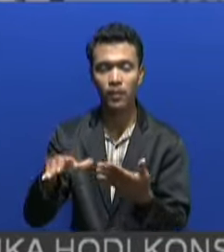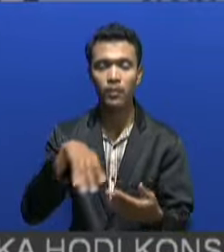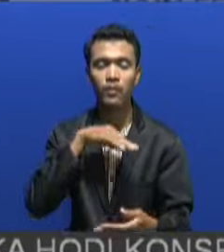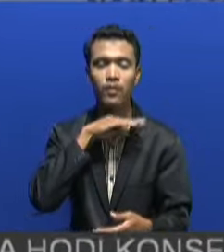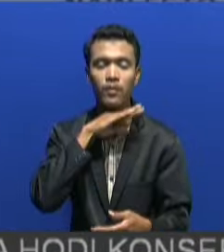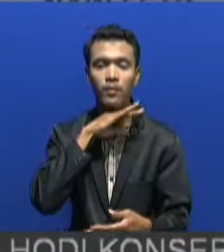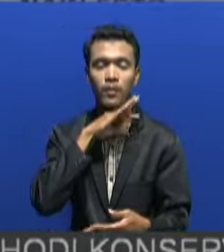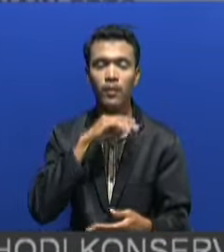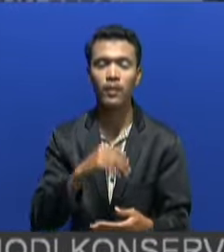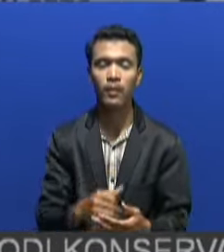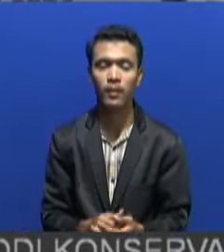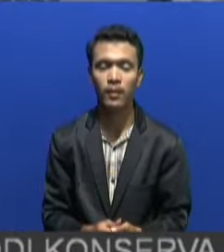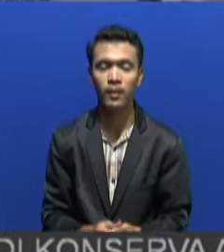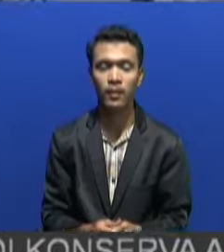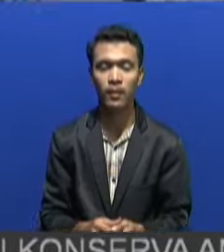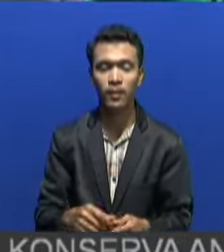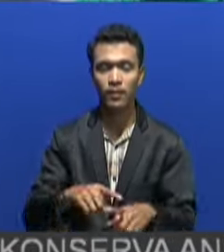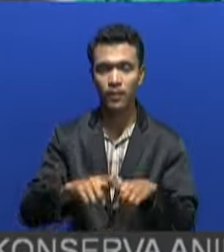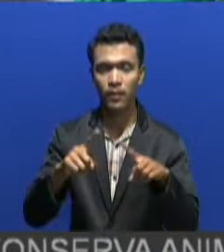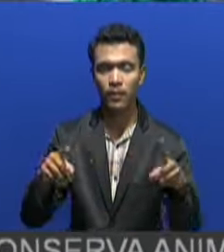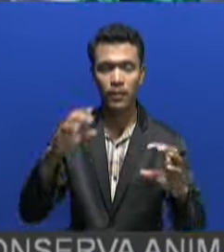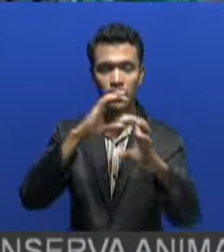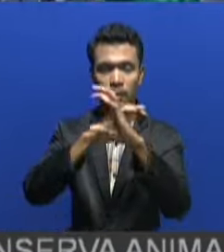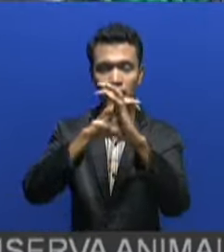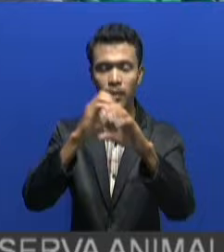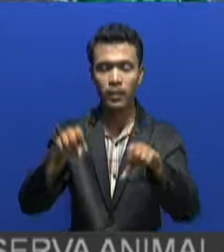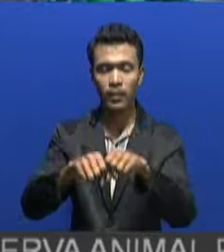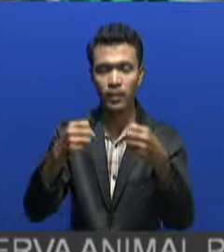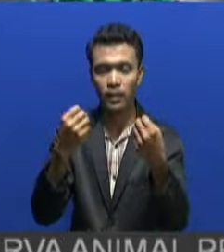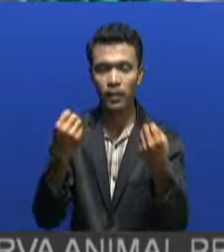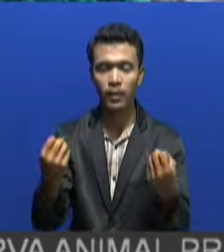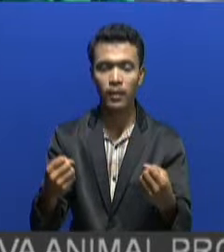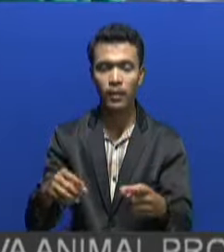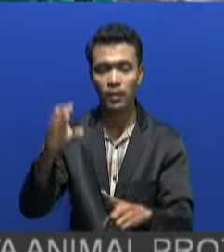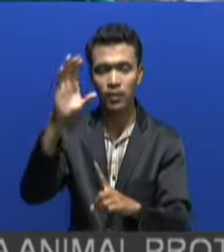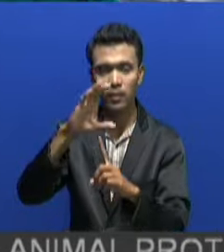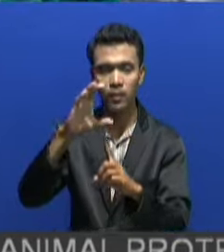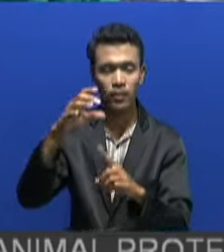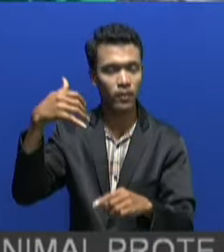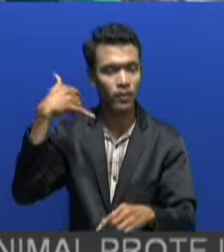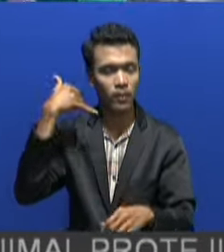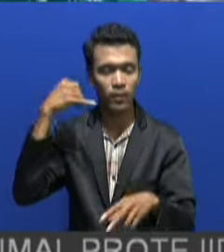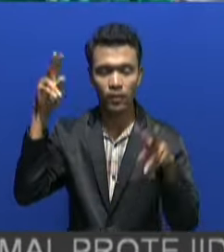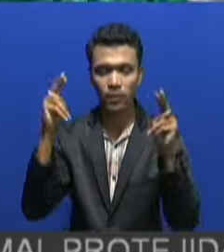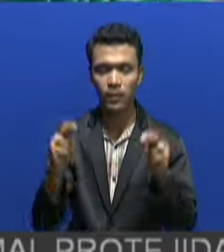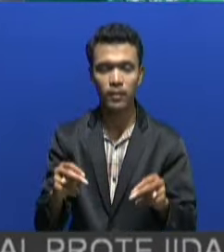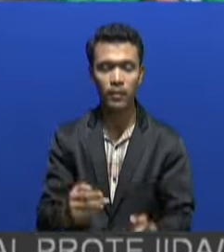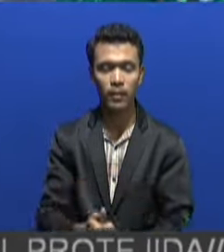bele ansene soke kareta faila hela antau sira be supervisor sira telefoni persiza apoyu